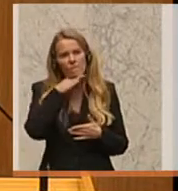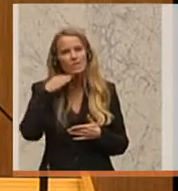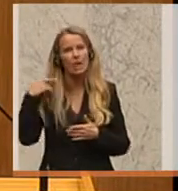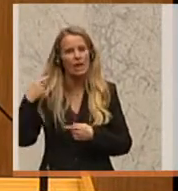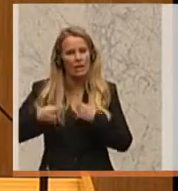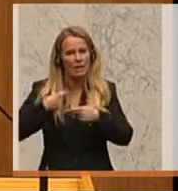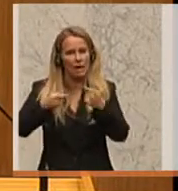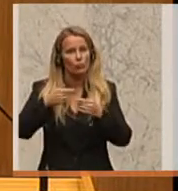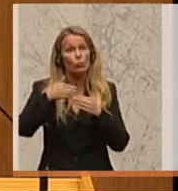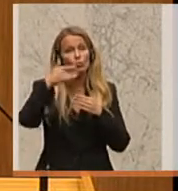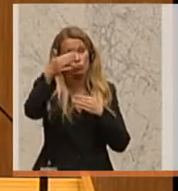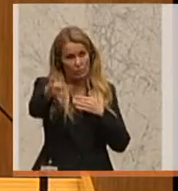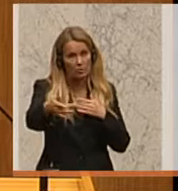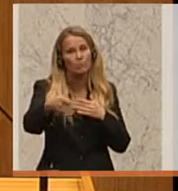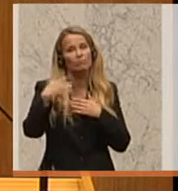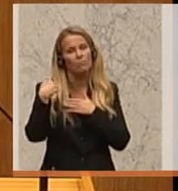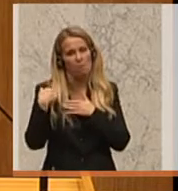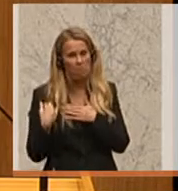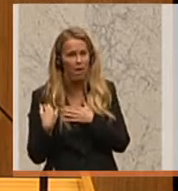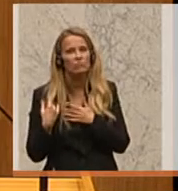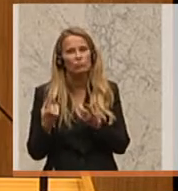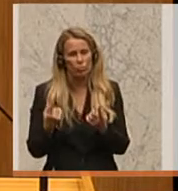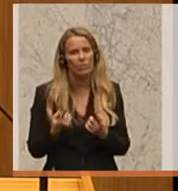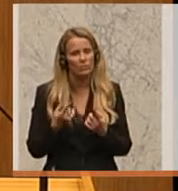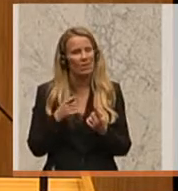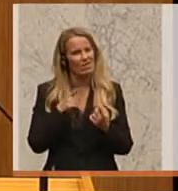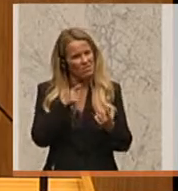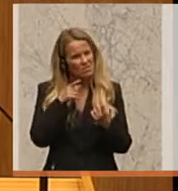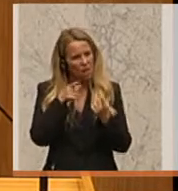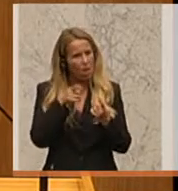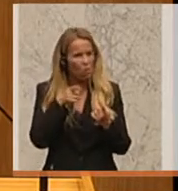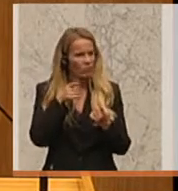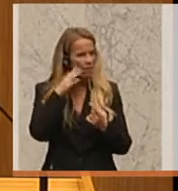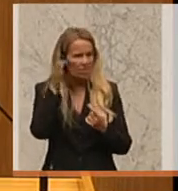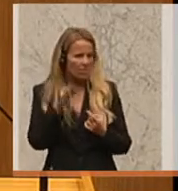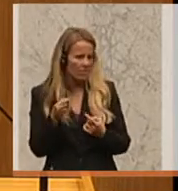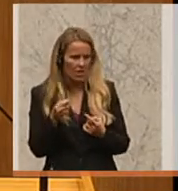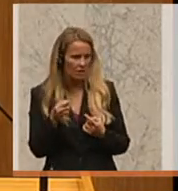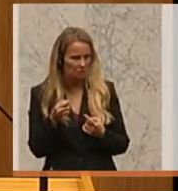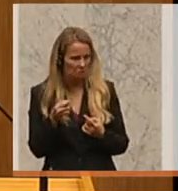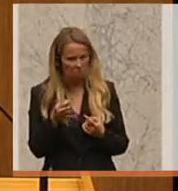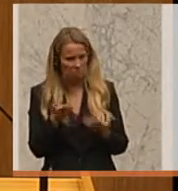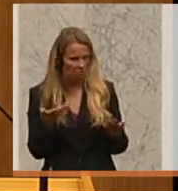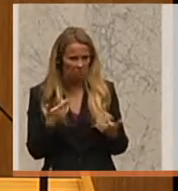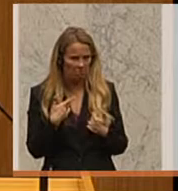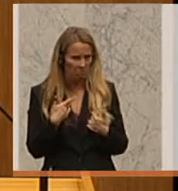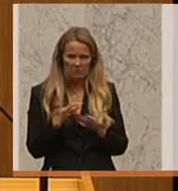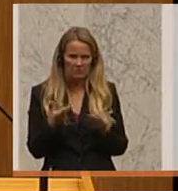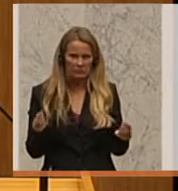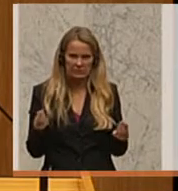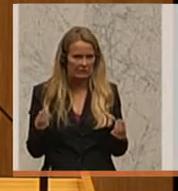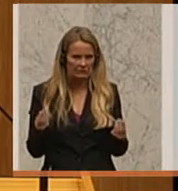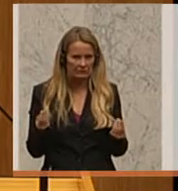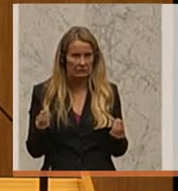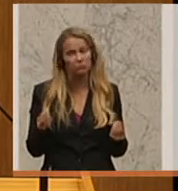uns belastet haben. Und diese Dialogfähigkeit, wenn Sie so wollen, habe ich eigentlich vermisst, wenngleich mir